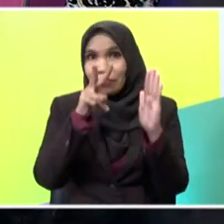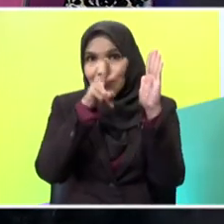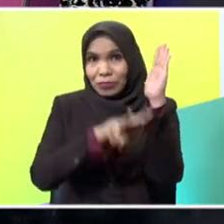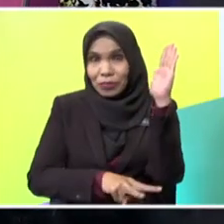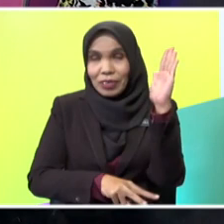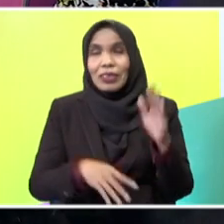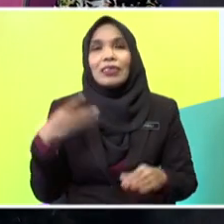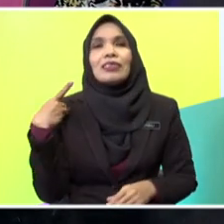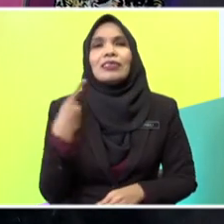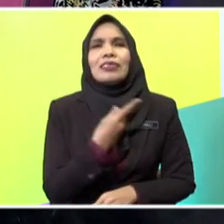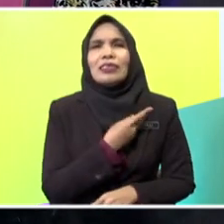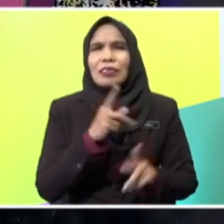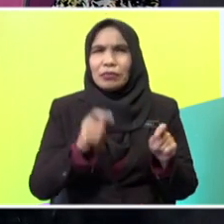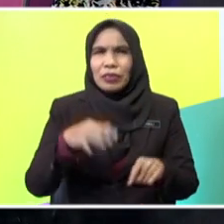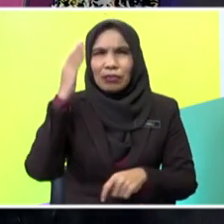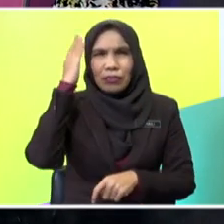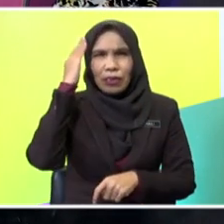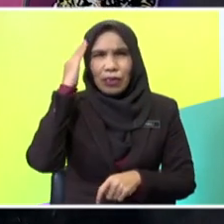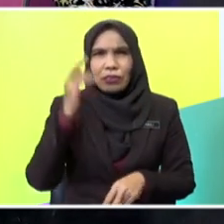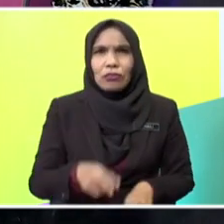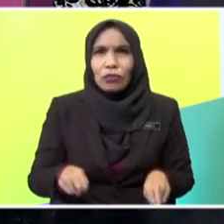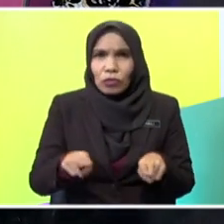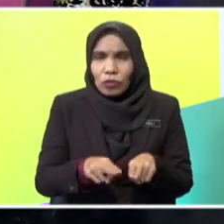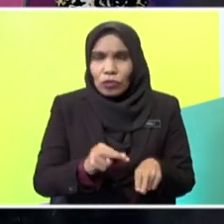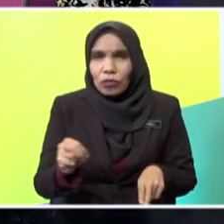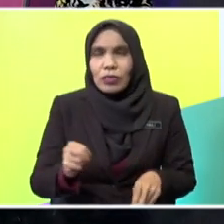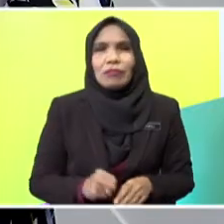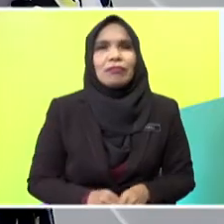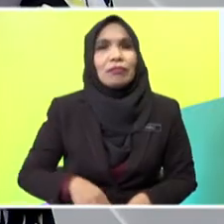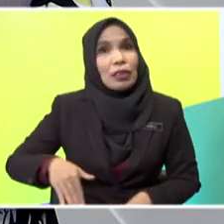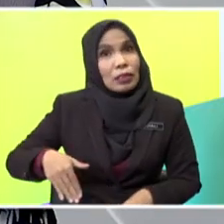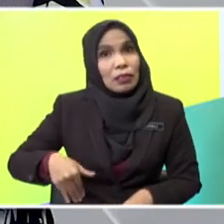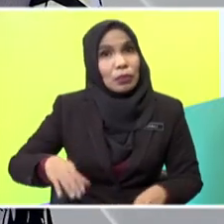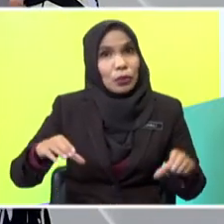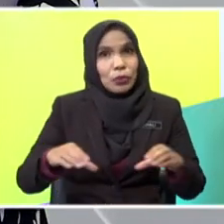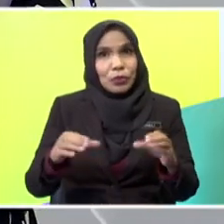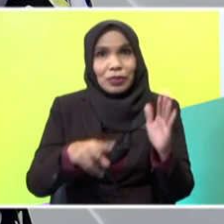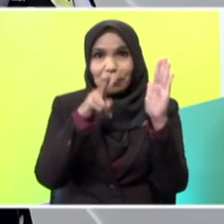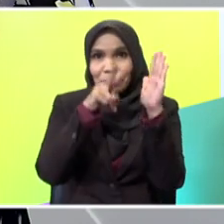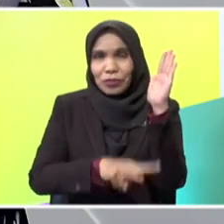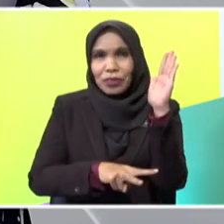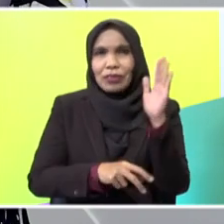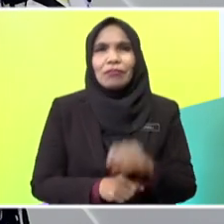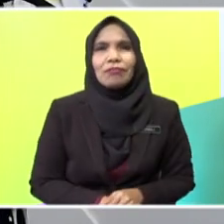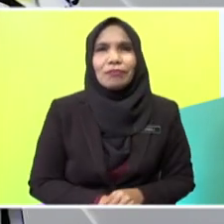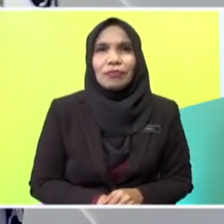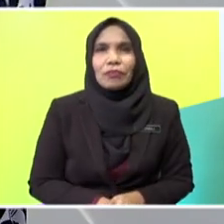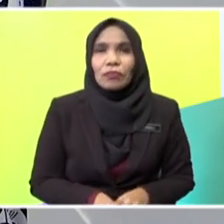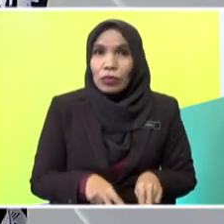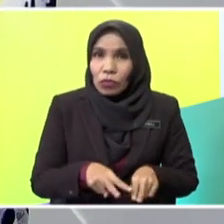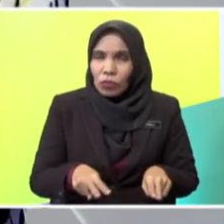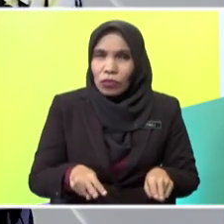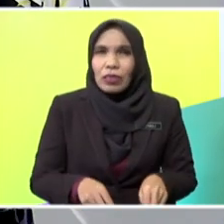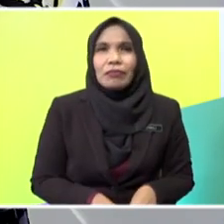kita perlu tahu ukuran. Sebelum nak buat pola, ukuran ni sangatlah penting. Sebelum kita nak